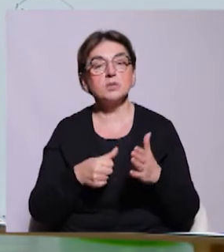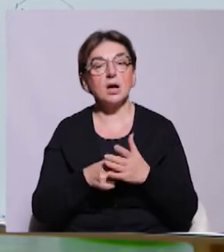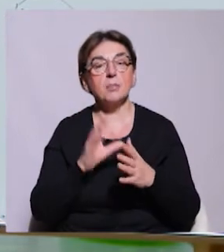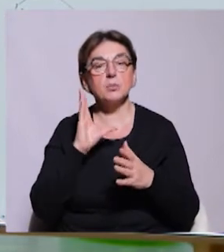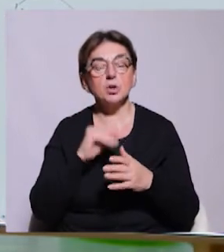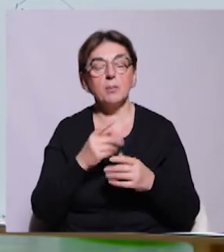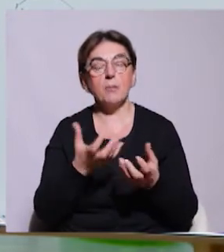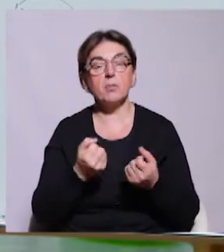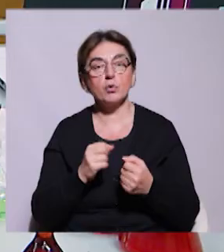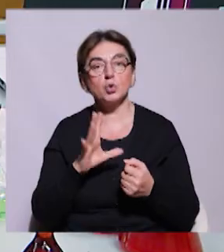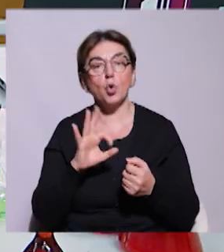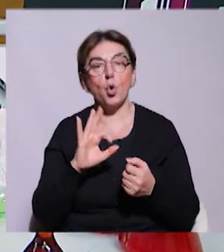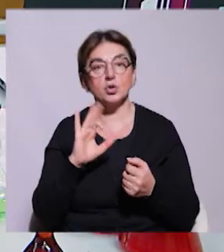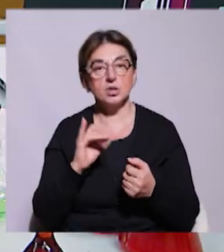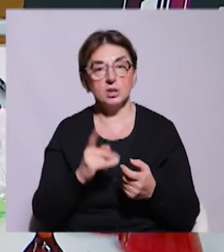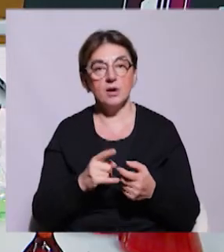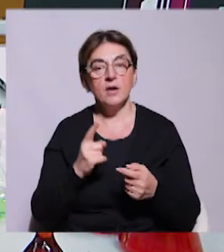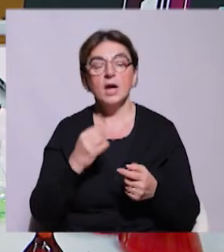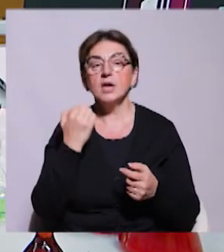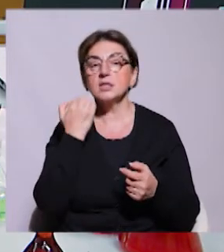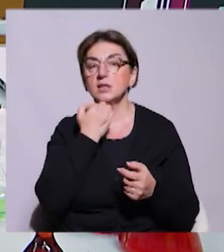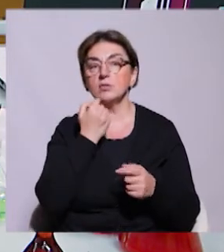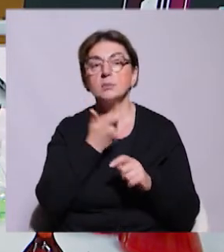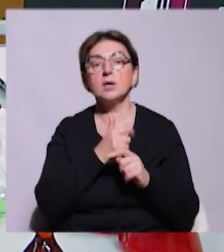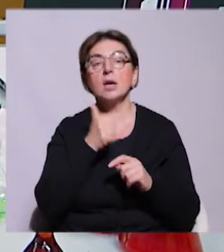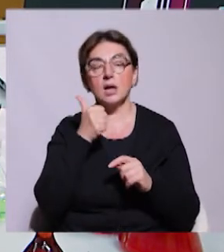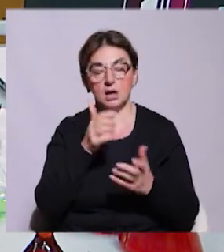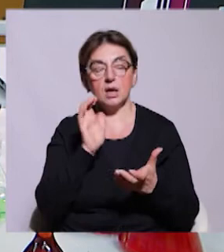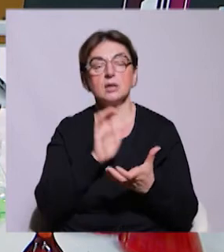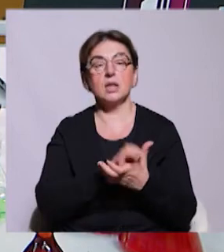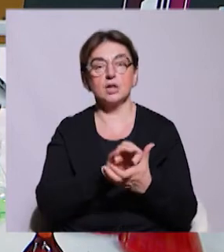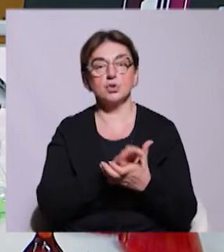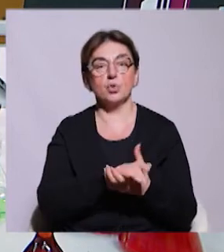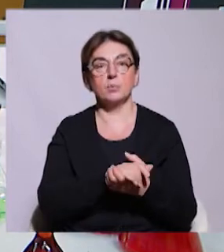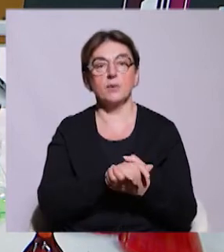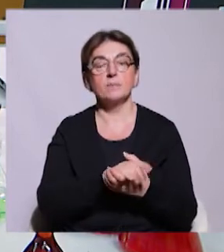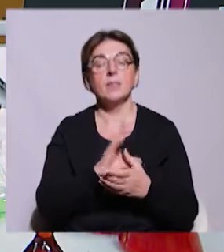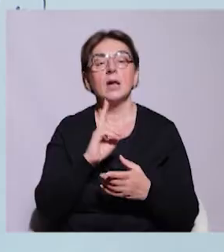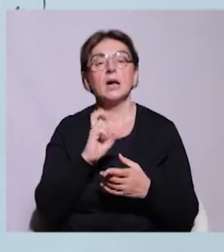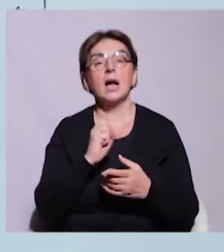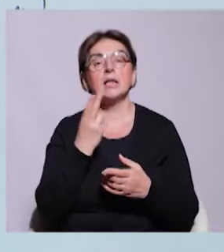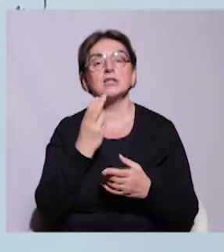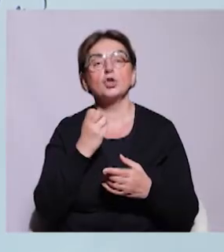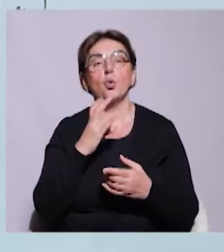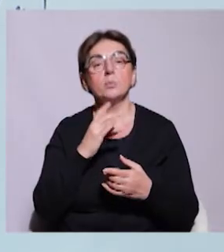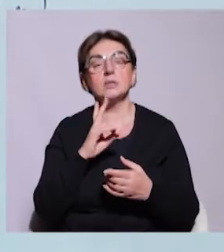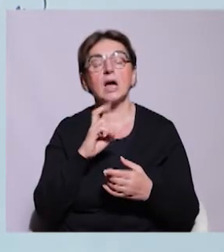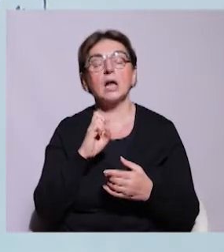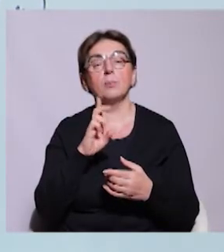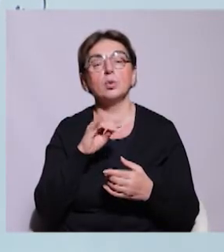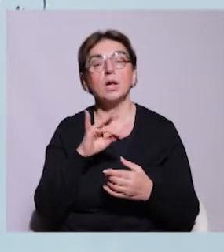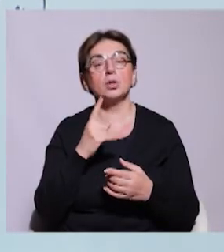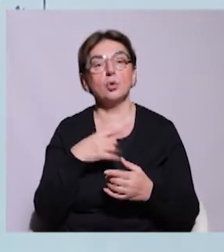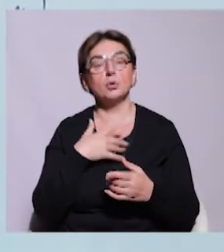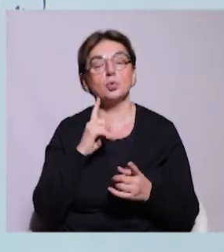რომლის საშუალებითაც ჩვენ შეგვიძლია ოქსიდი მივიღოთ. ეს ნივთიერება თქვენთვის ძალიან კარგად არის ნაცნობი. კალციუმის კარბონატია